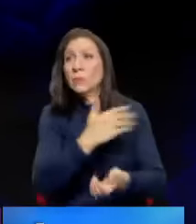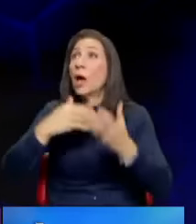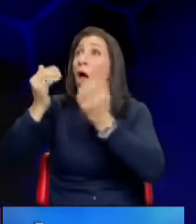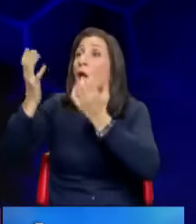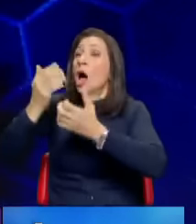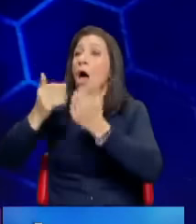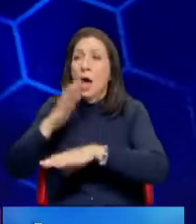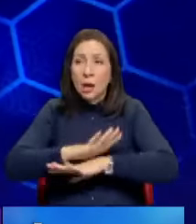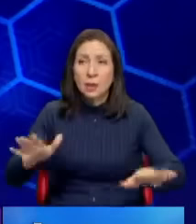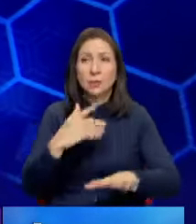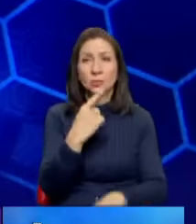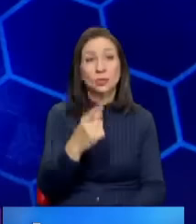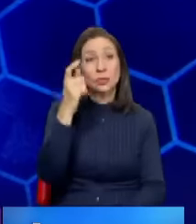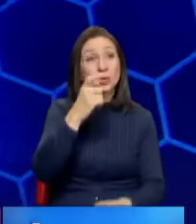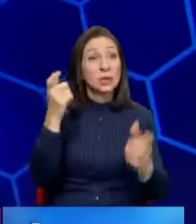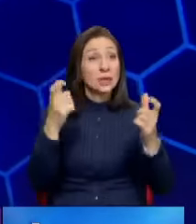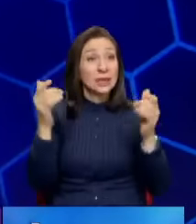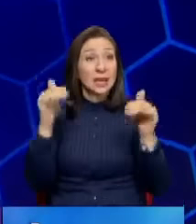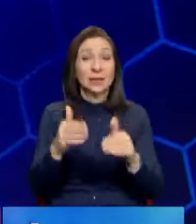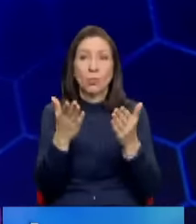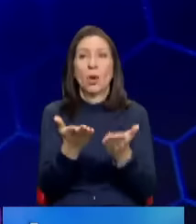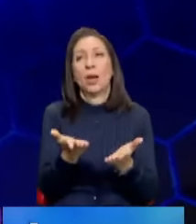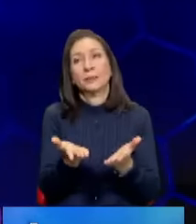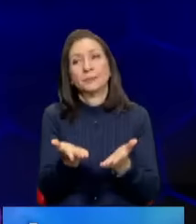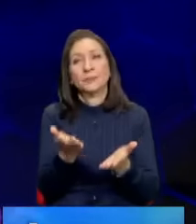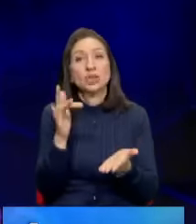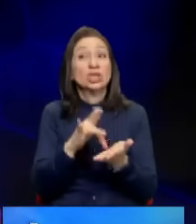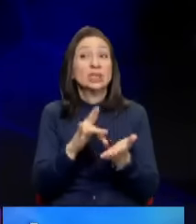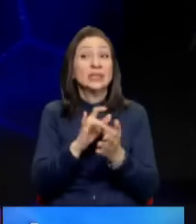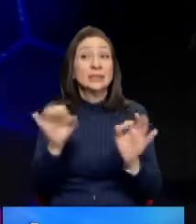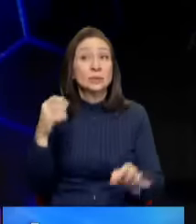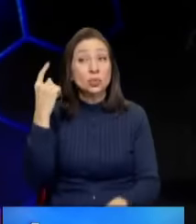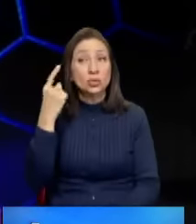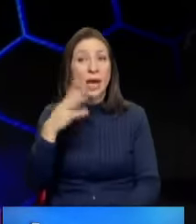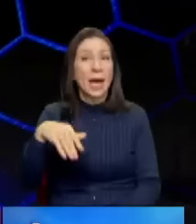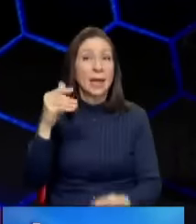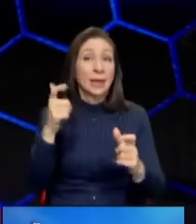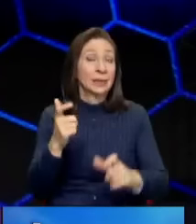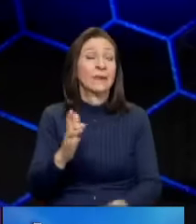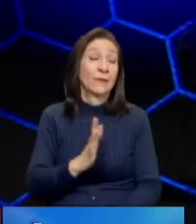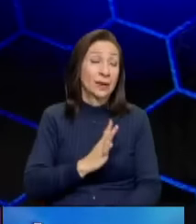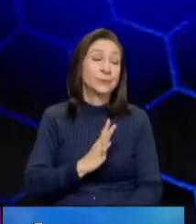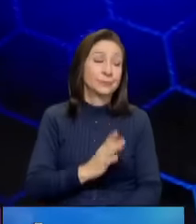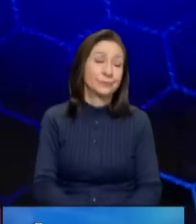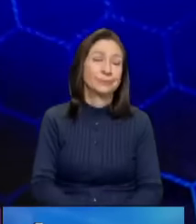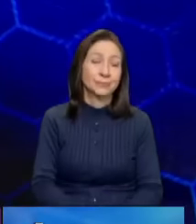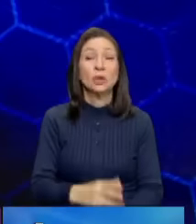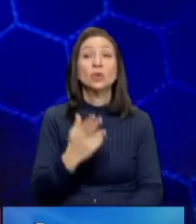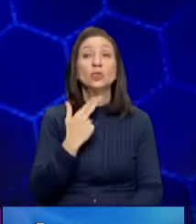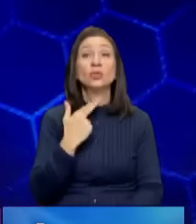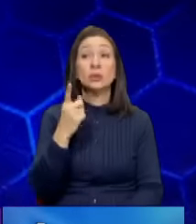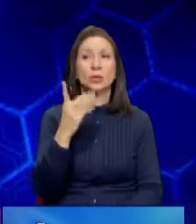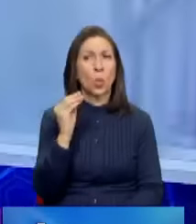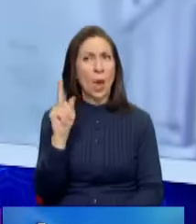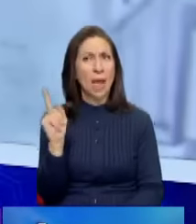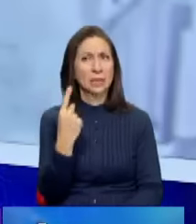hasadımızı yapsak diyor. Memleketin geldiği hal bu şekilde, işte cezasızlık algısı her yerde aslında kendini gösteriyor. Şimdi Rusya'dan